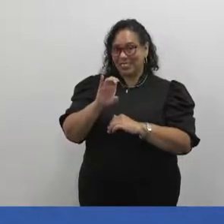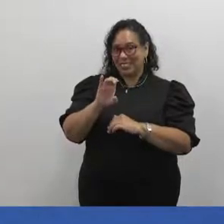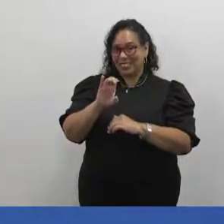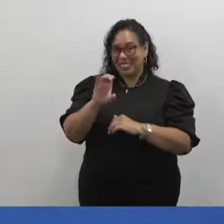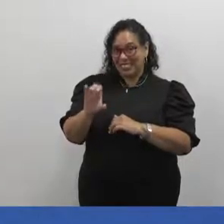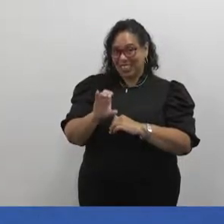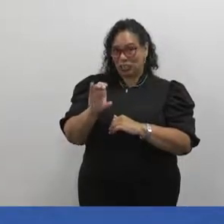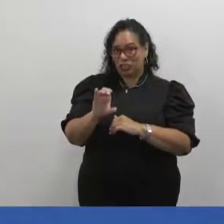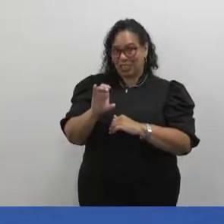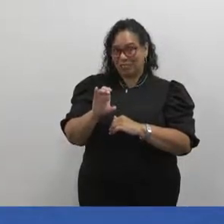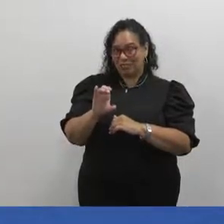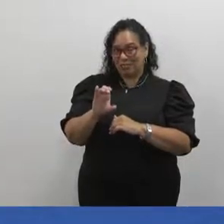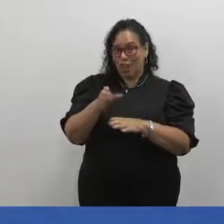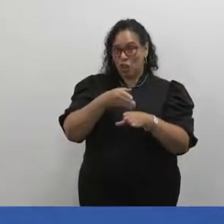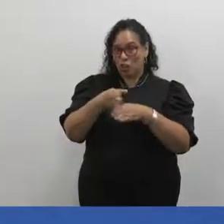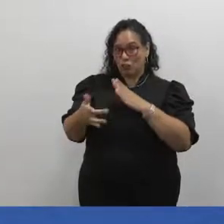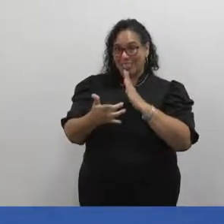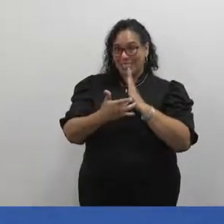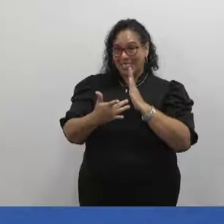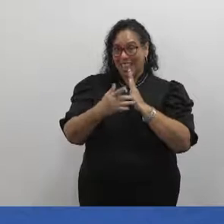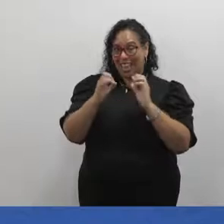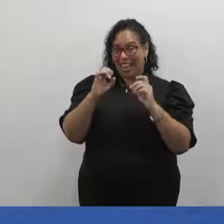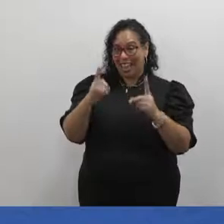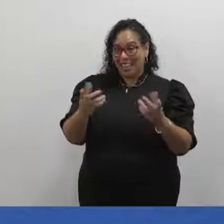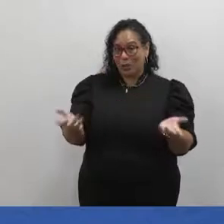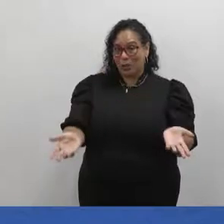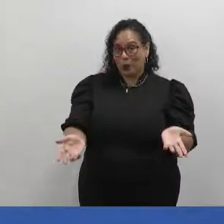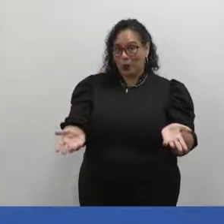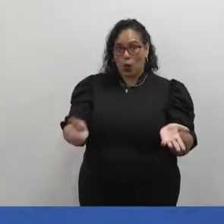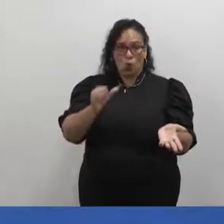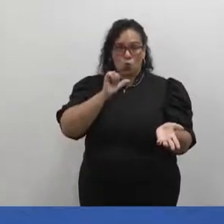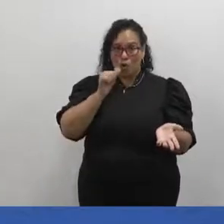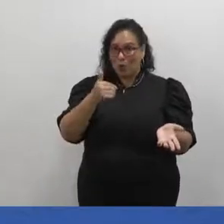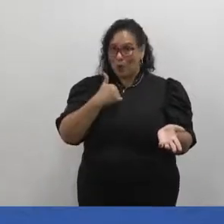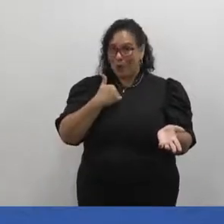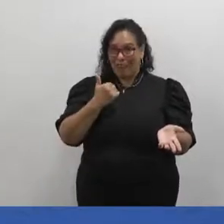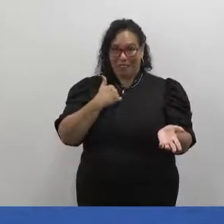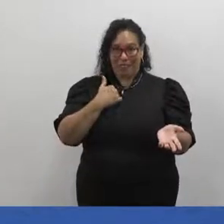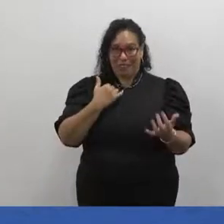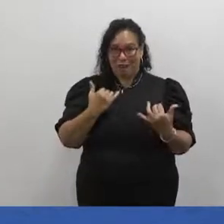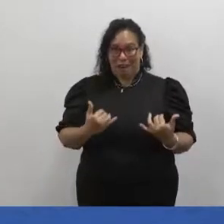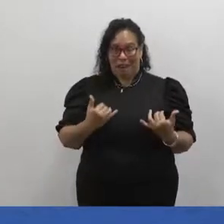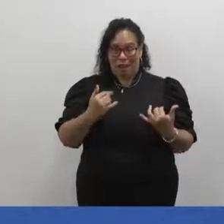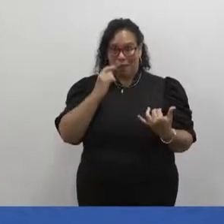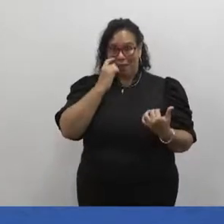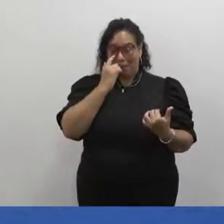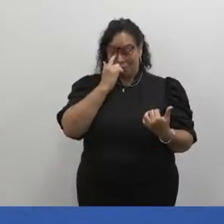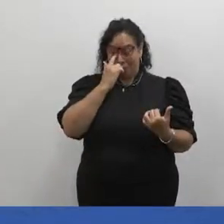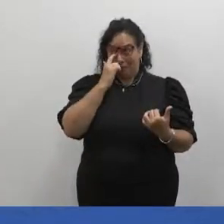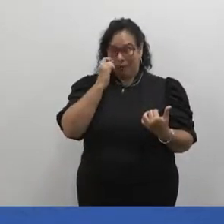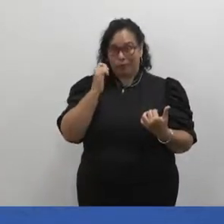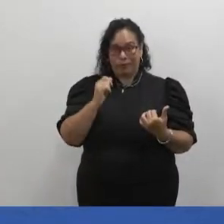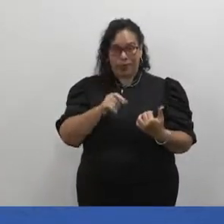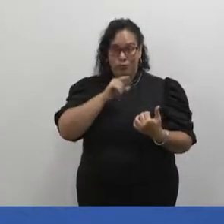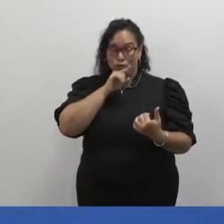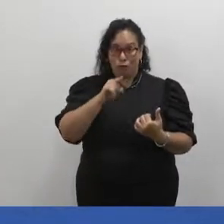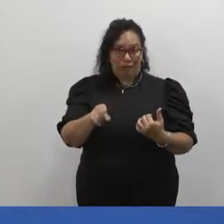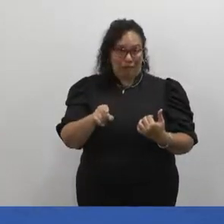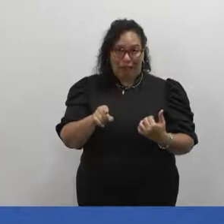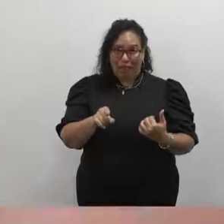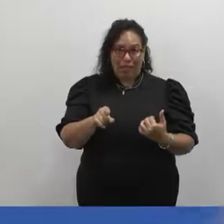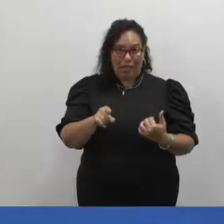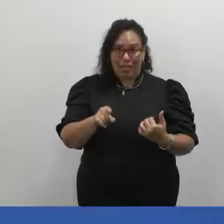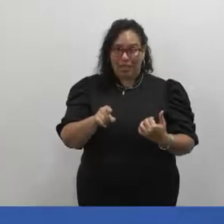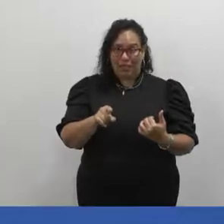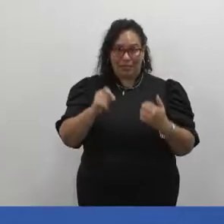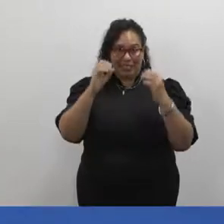xâm phạm xã hội này sau là sát quản ý cứ đôi lúc Mr. Randa ban này chương trình ở miền sầm mặt phim trong ở miền vì sao là phim ở